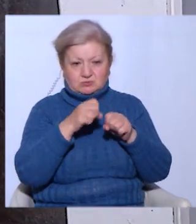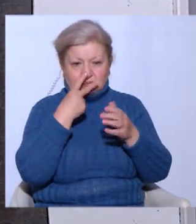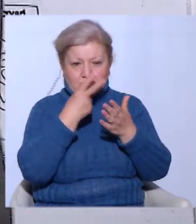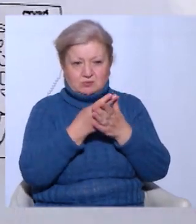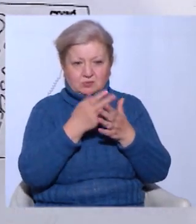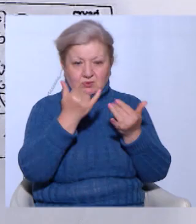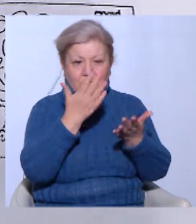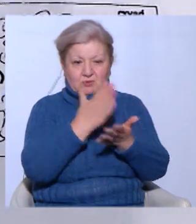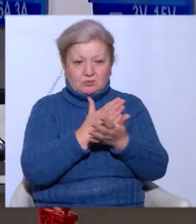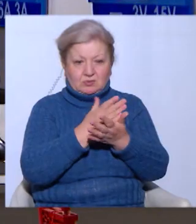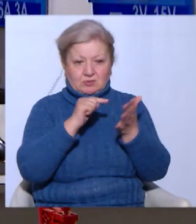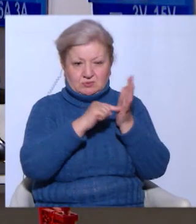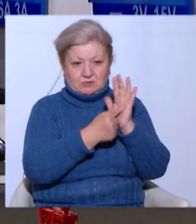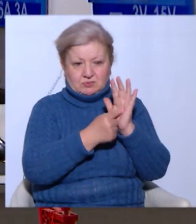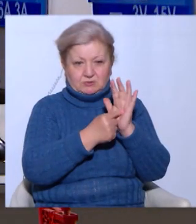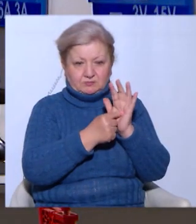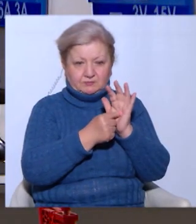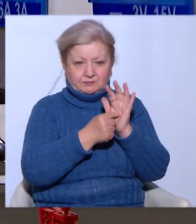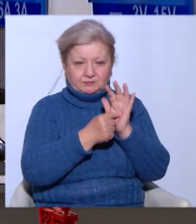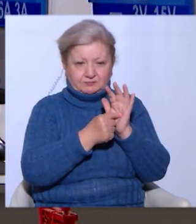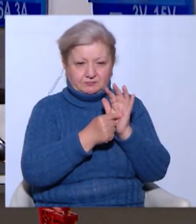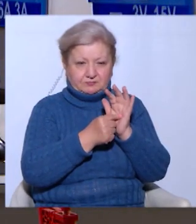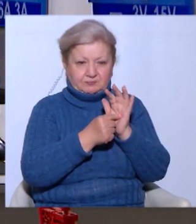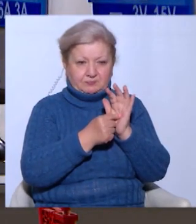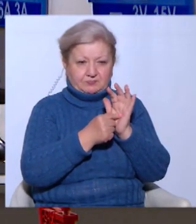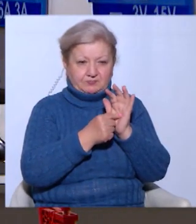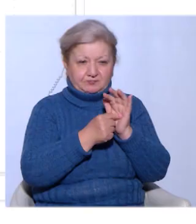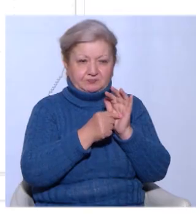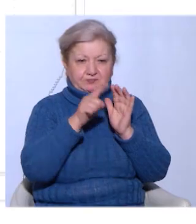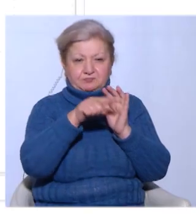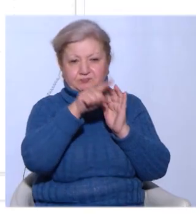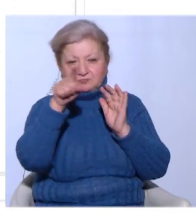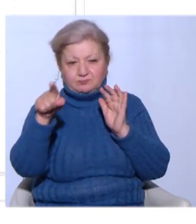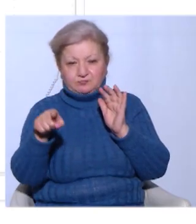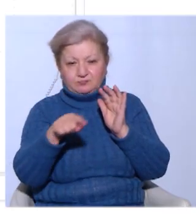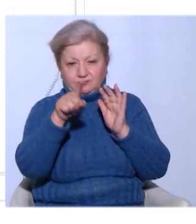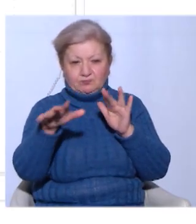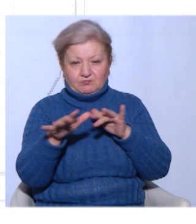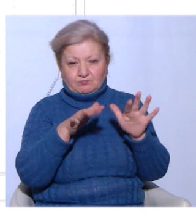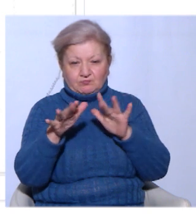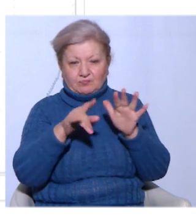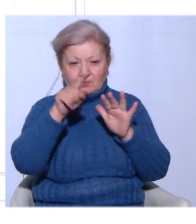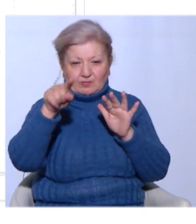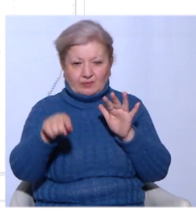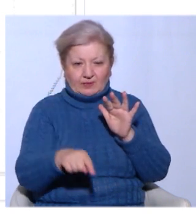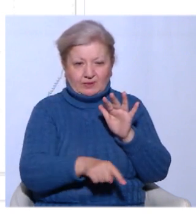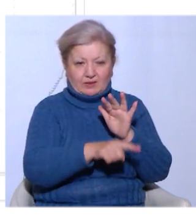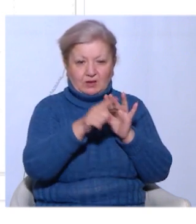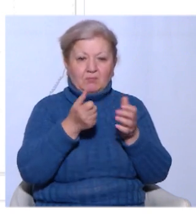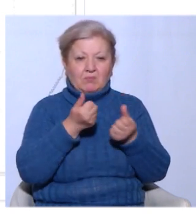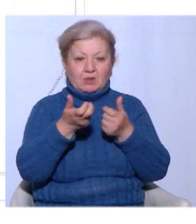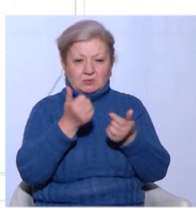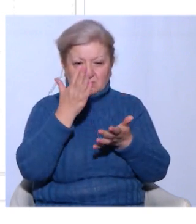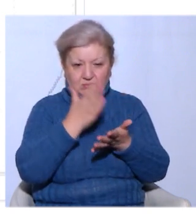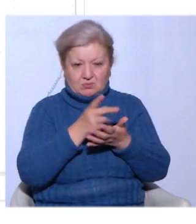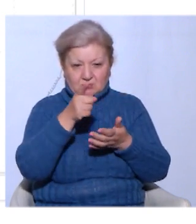აქ გვაქვს წერტილი ასრულებს მრუდწირულ მოძრაობას, ეს ის გეგმილებია და პროექციები, რომელიც ახან მათემატიკაში ვიხილეთ